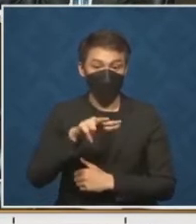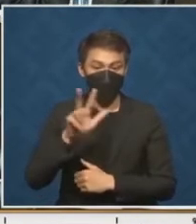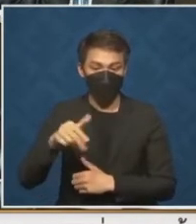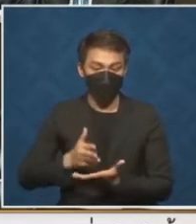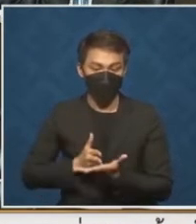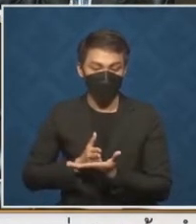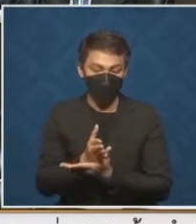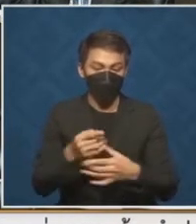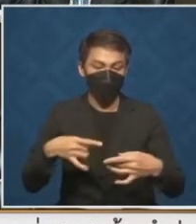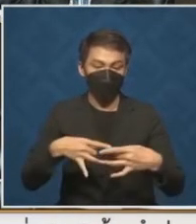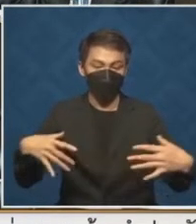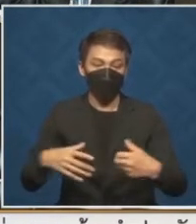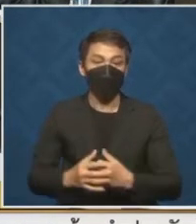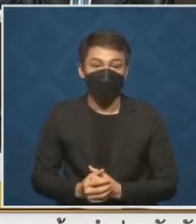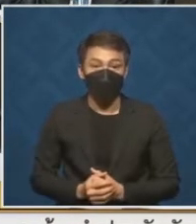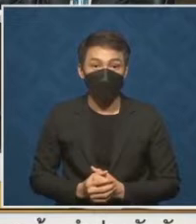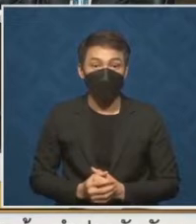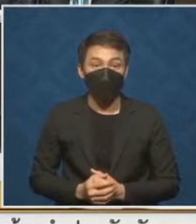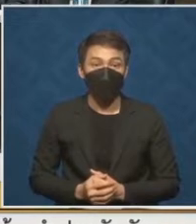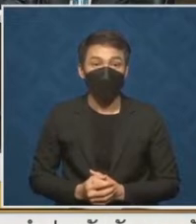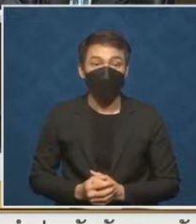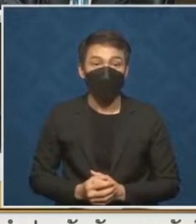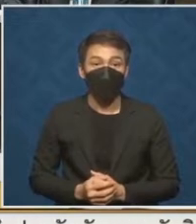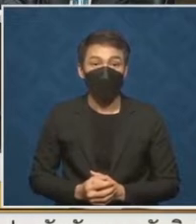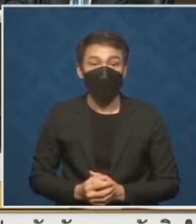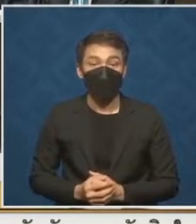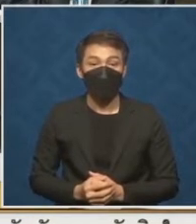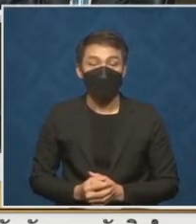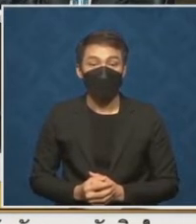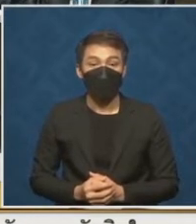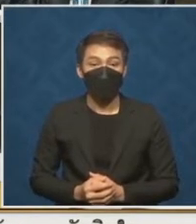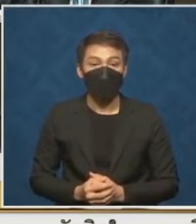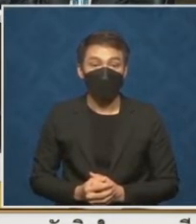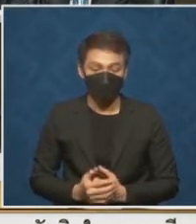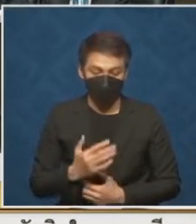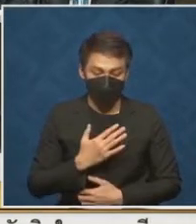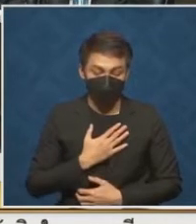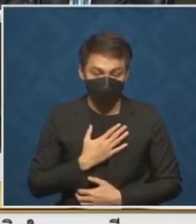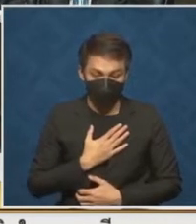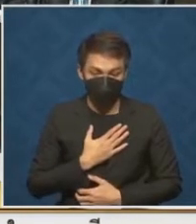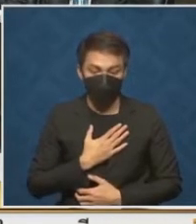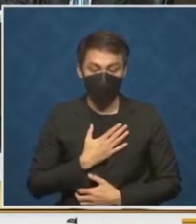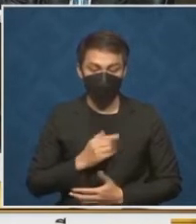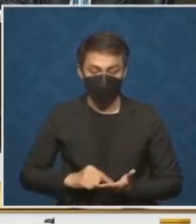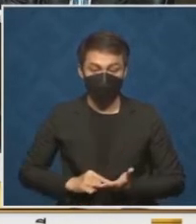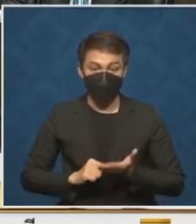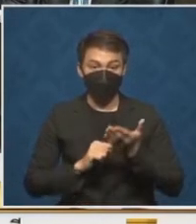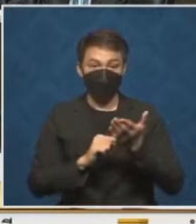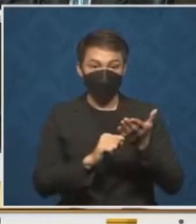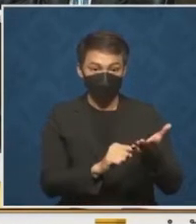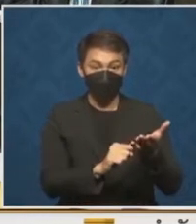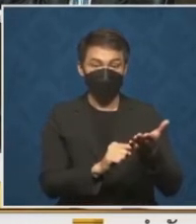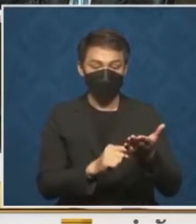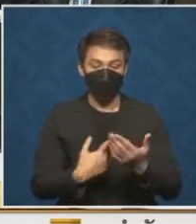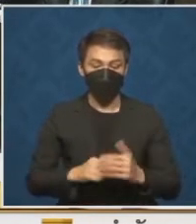ในสภาผู้แทนราษฎรก็ผมจะขอเสนอญัตติขอเปิด